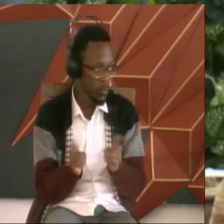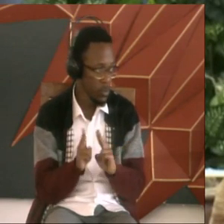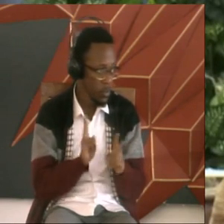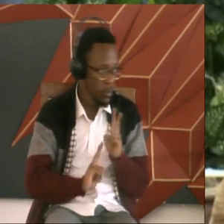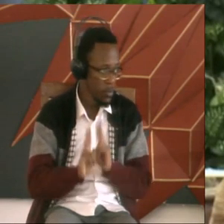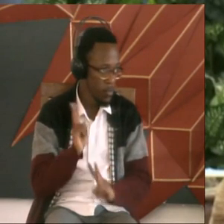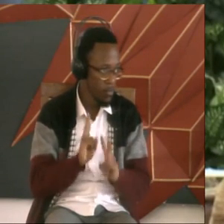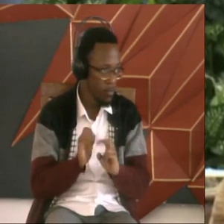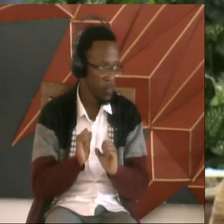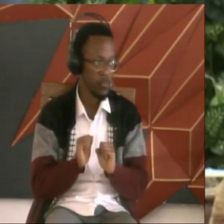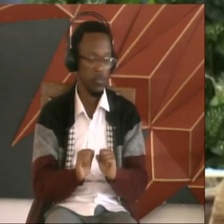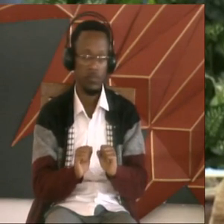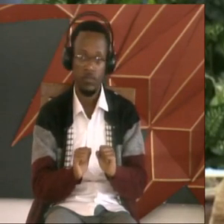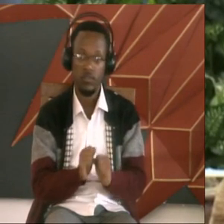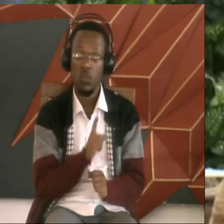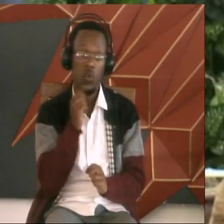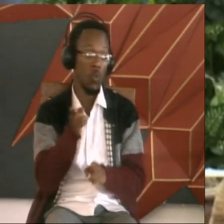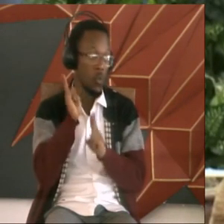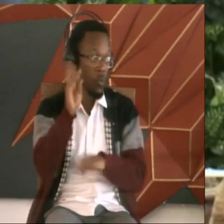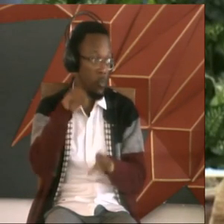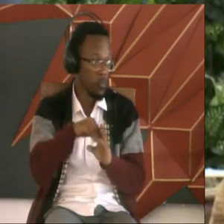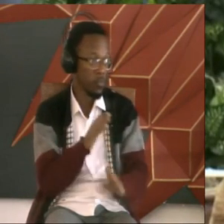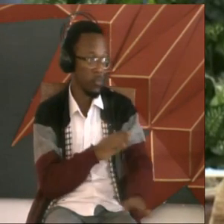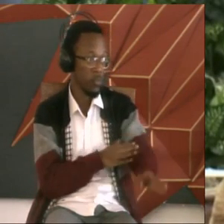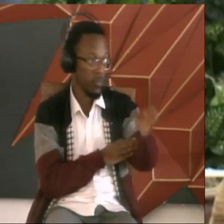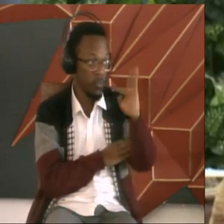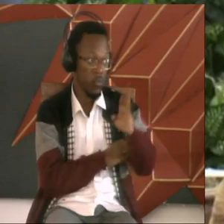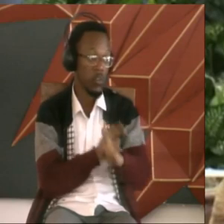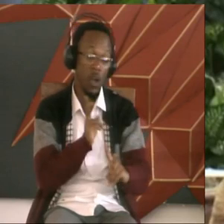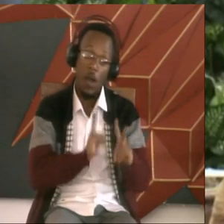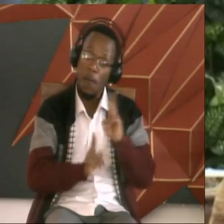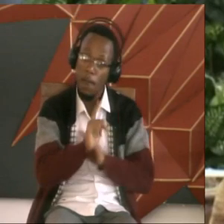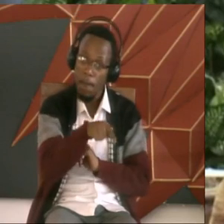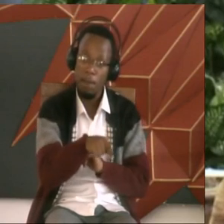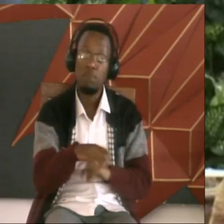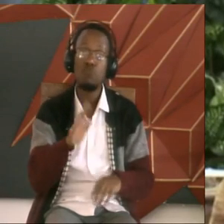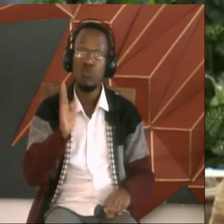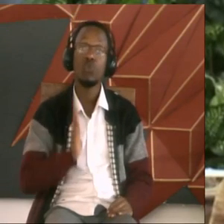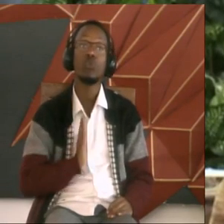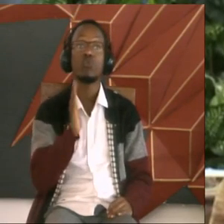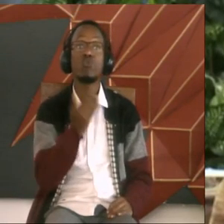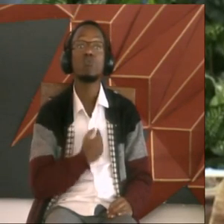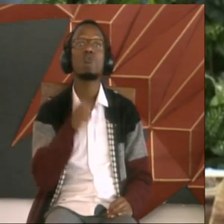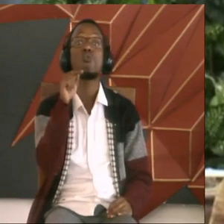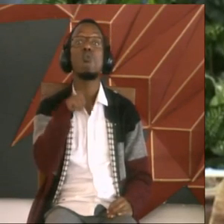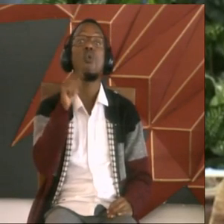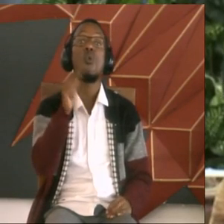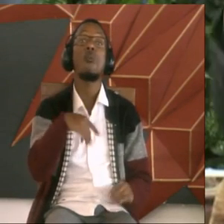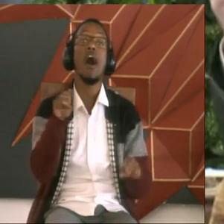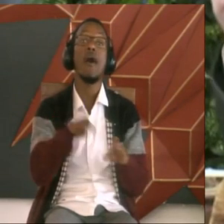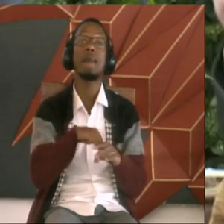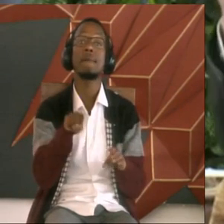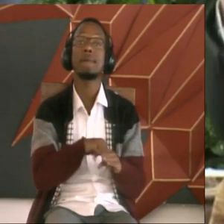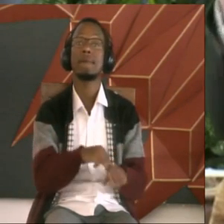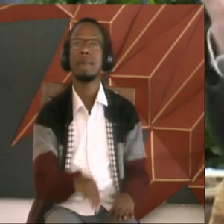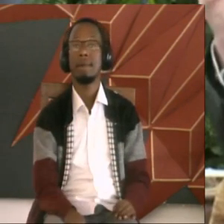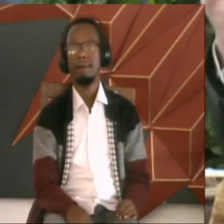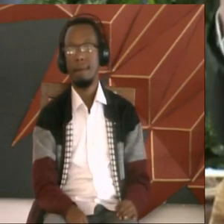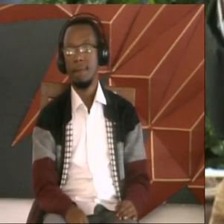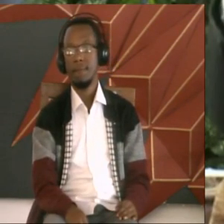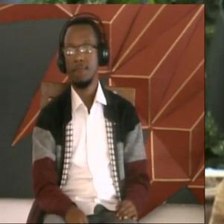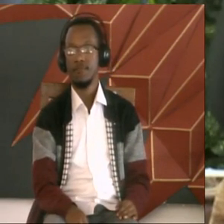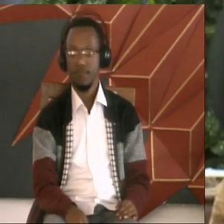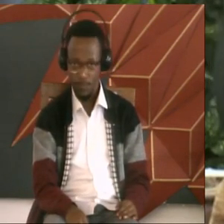haracyari bakeya basigaye rwose biringira Imana. Abo ngabo natwe turi muri abo bakeya muri iki gihe cyacu. Noneho